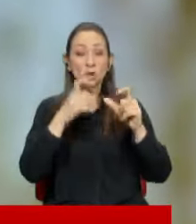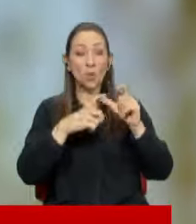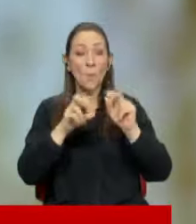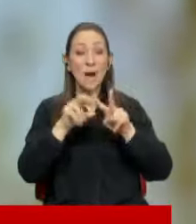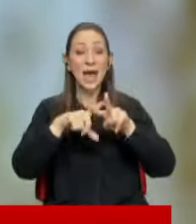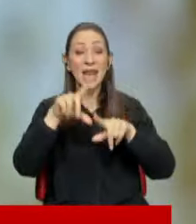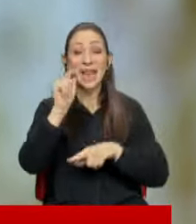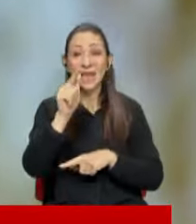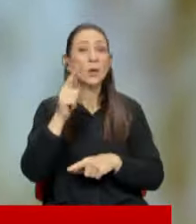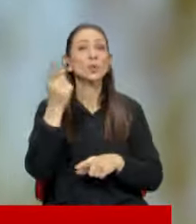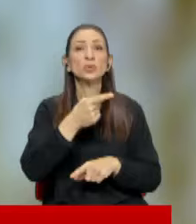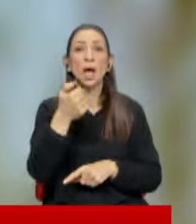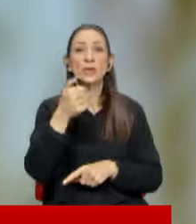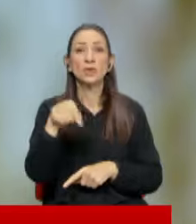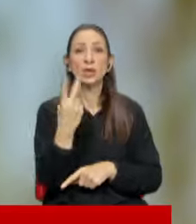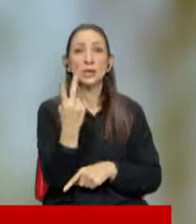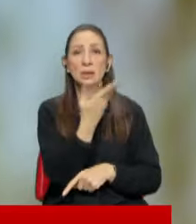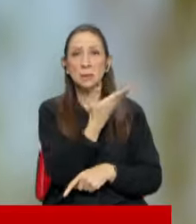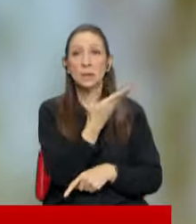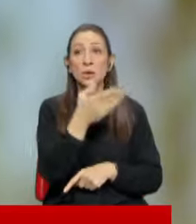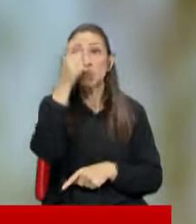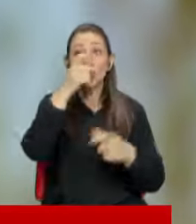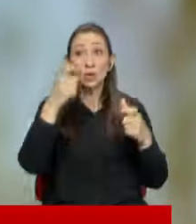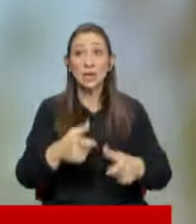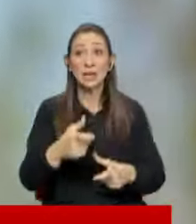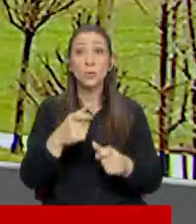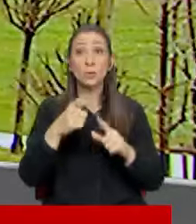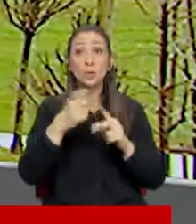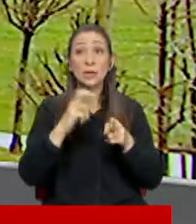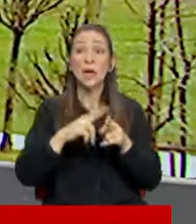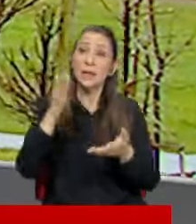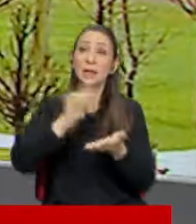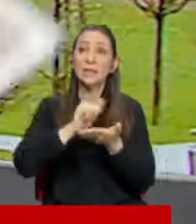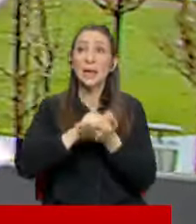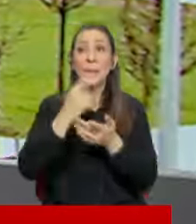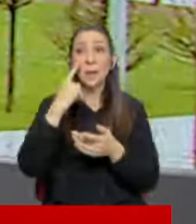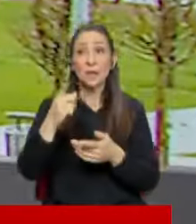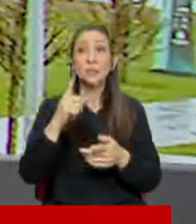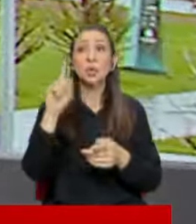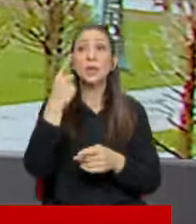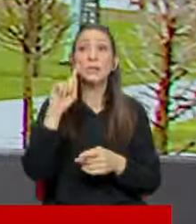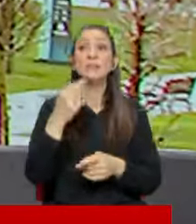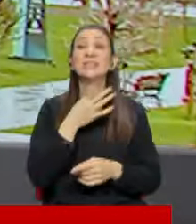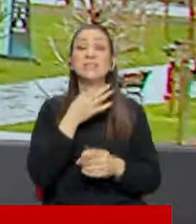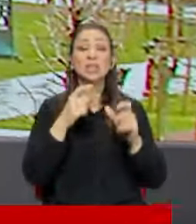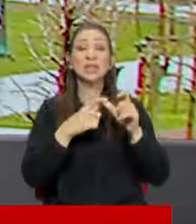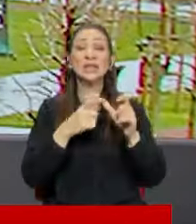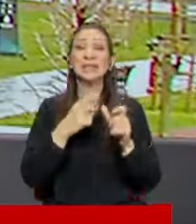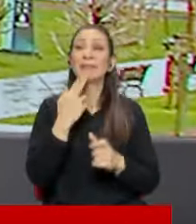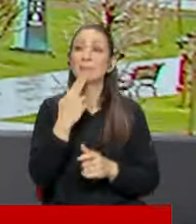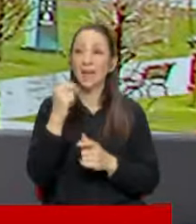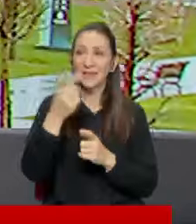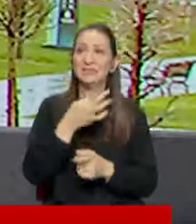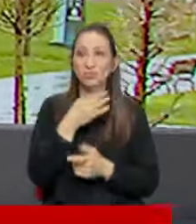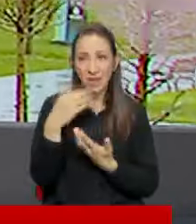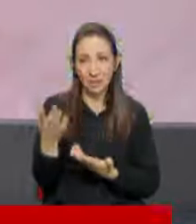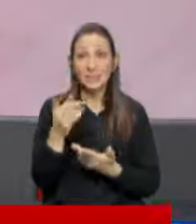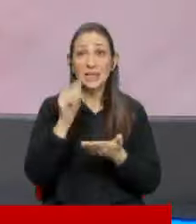Somali. %6,2. Türkiye'de. Hadi gazetelere bakalım o zaman. Yönetmenimizden Şeynaz Ersoy'dan bir